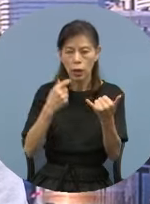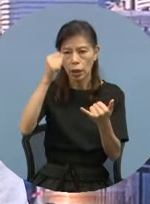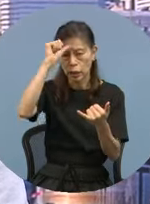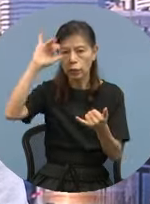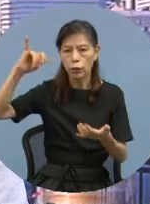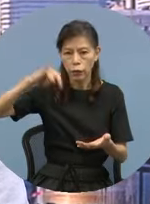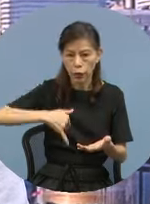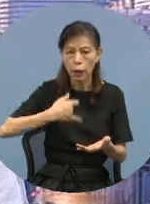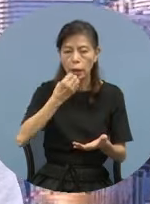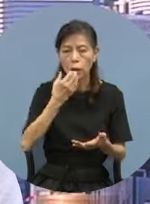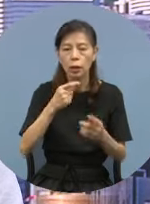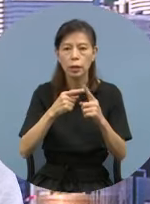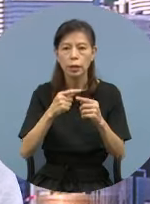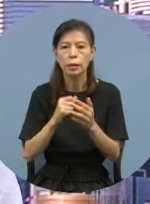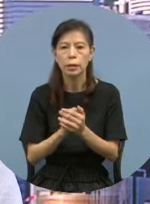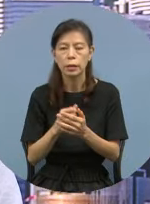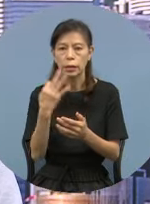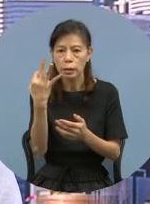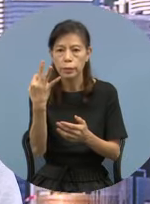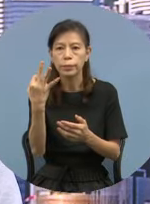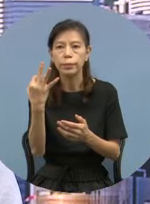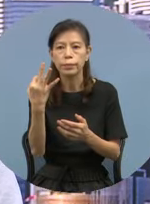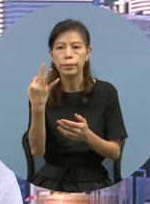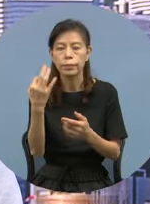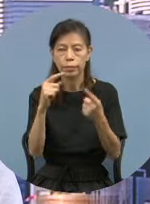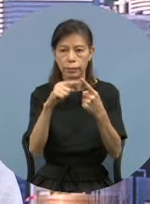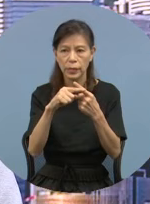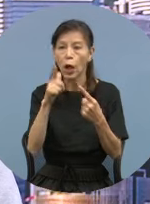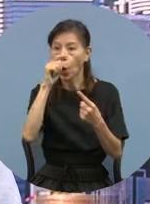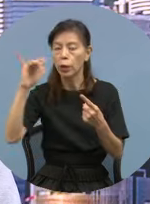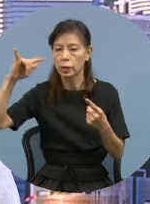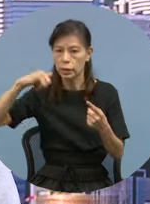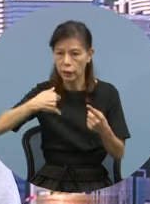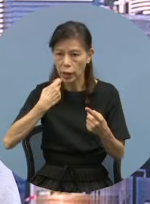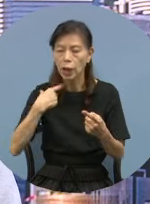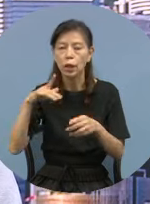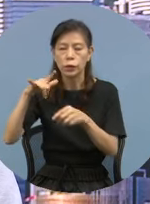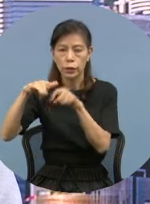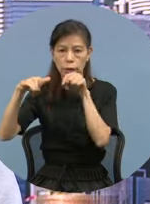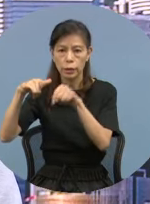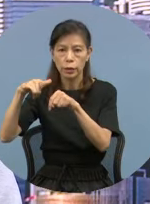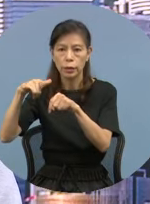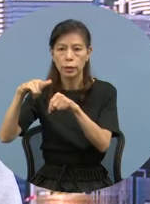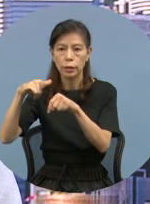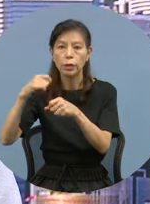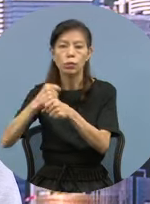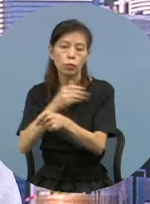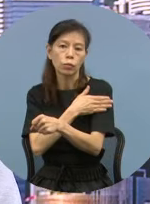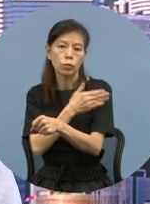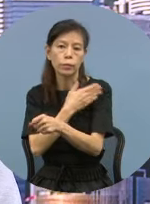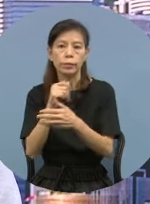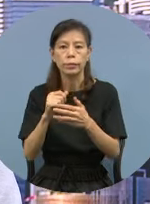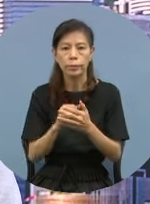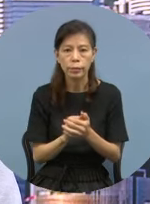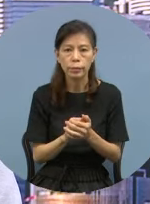度回來的人士，另外3宗個案呢就一個是俄羅斯回來的空中的機艙人